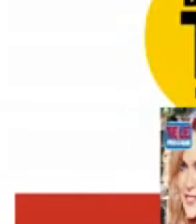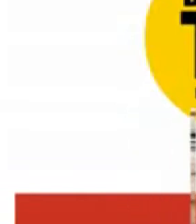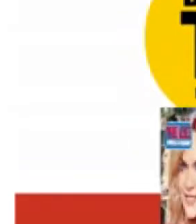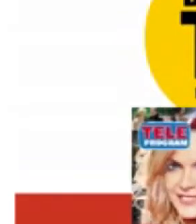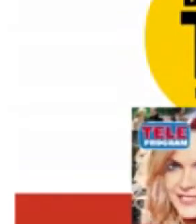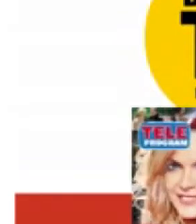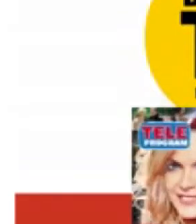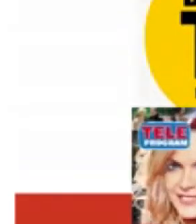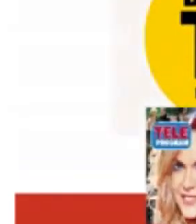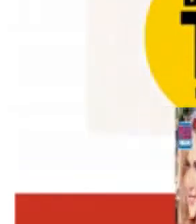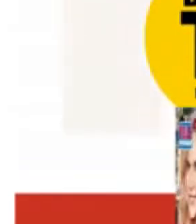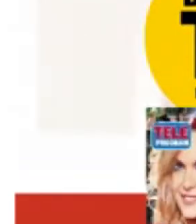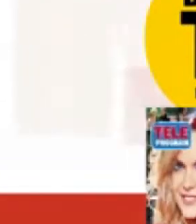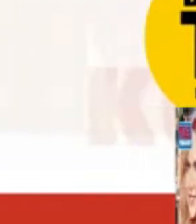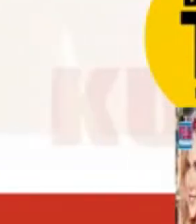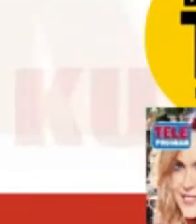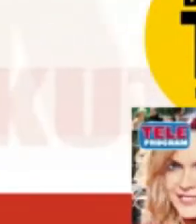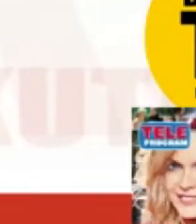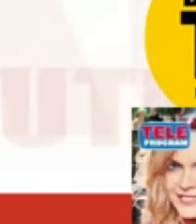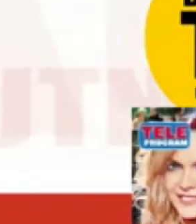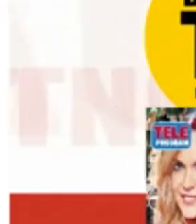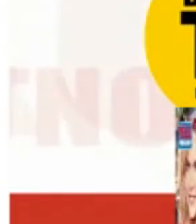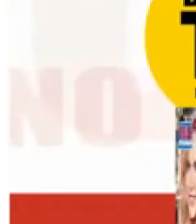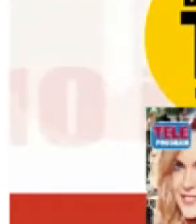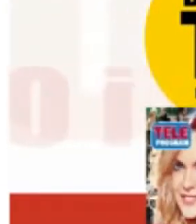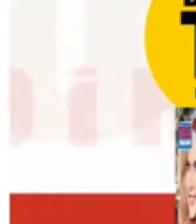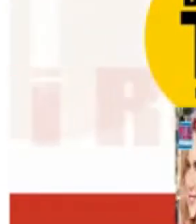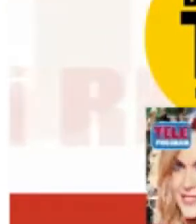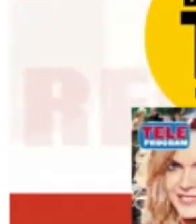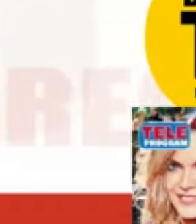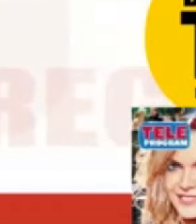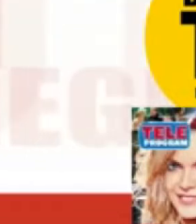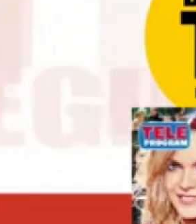Jest już nowy numer Gazety Lokalnej w numerze Śmierć.